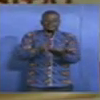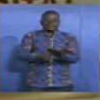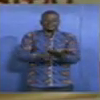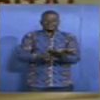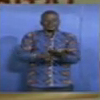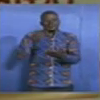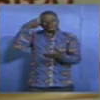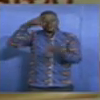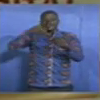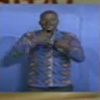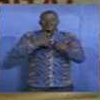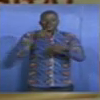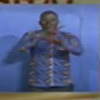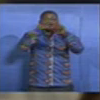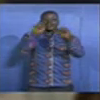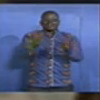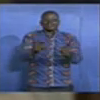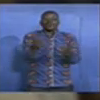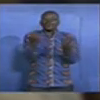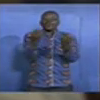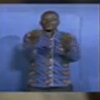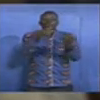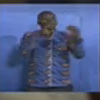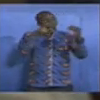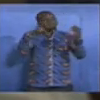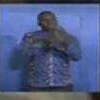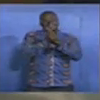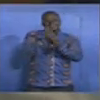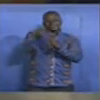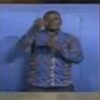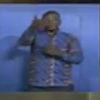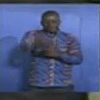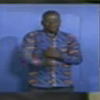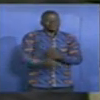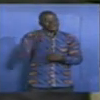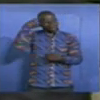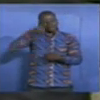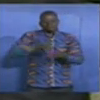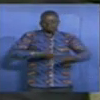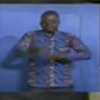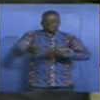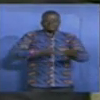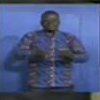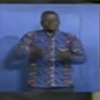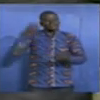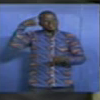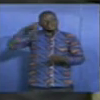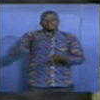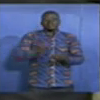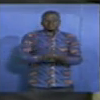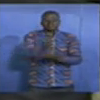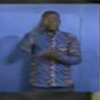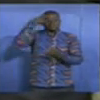aborder la question, plusieurs experts ont été conviés aux échanges. Architectes, urbanistes,